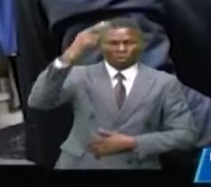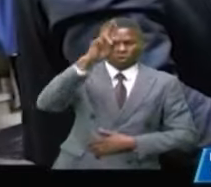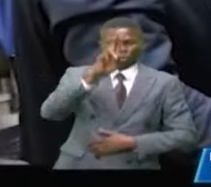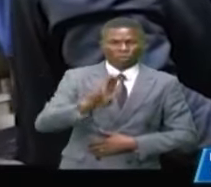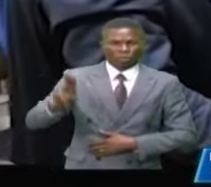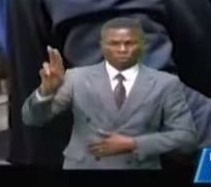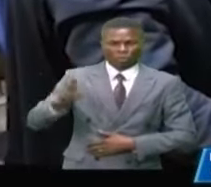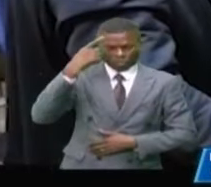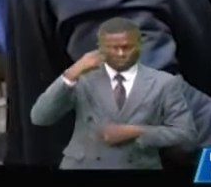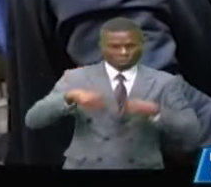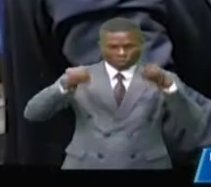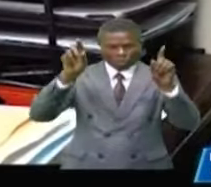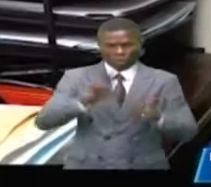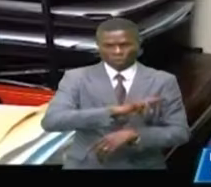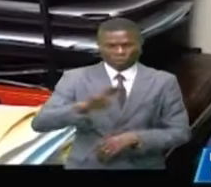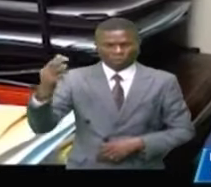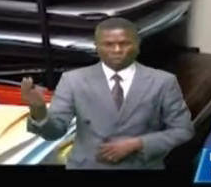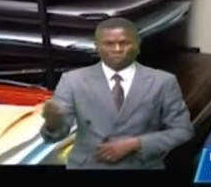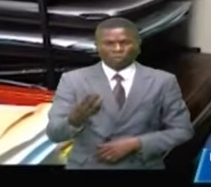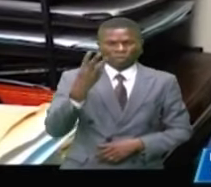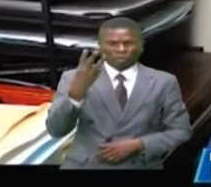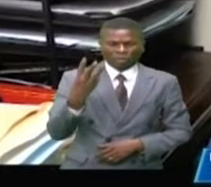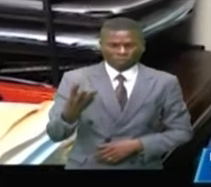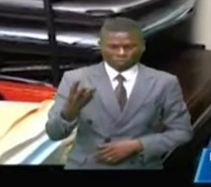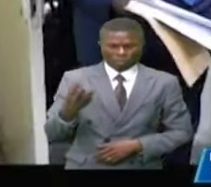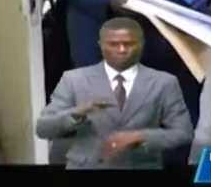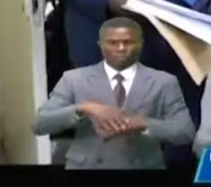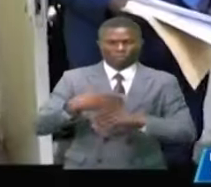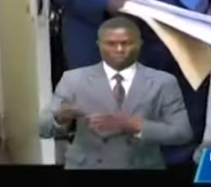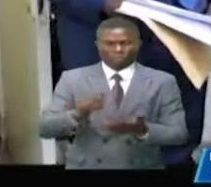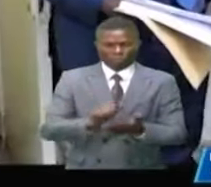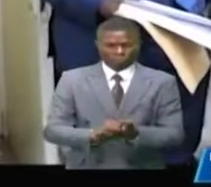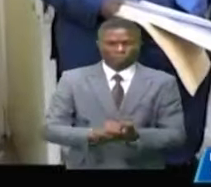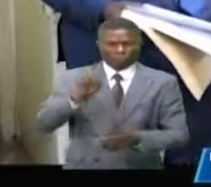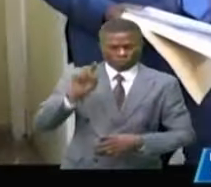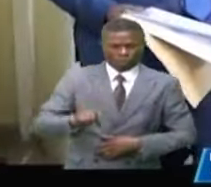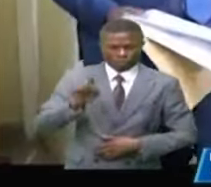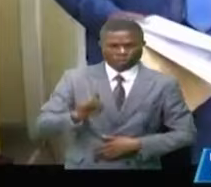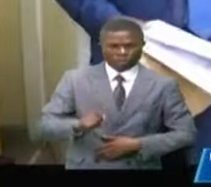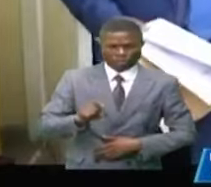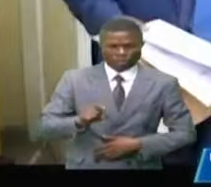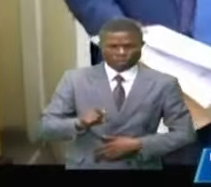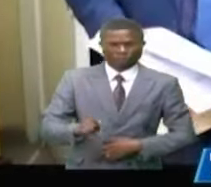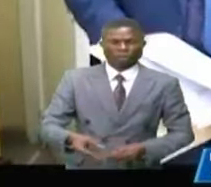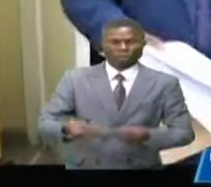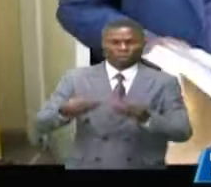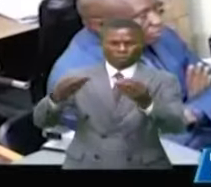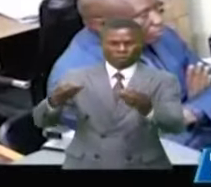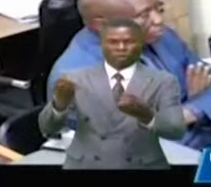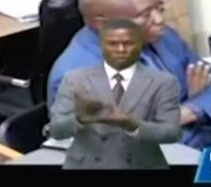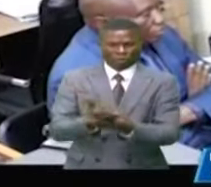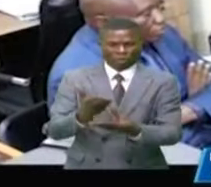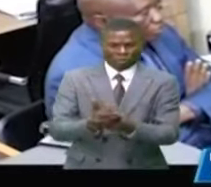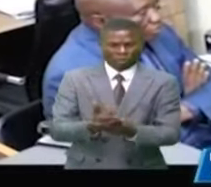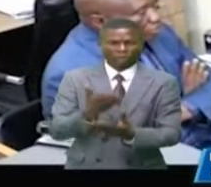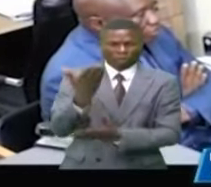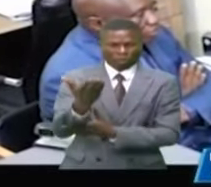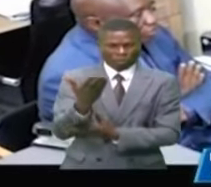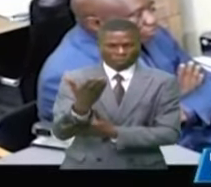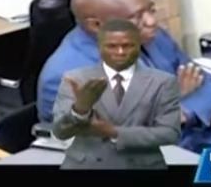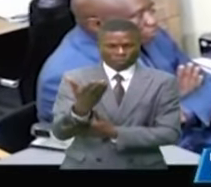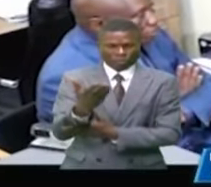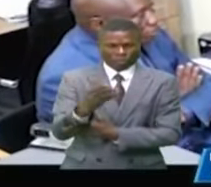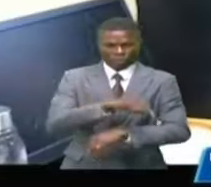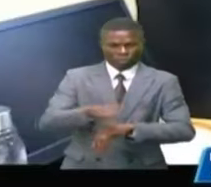pour l'exercice 2023, s'acquittant ainsi de l'obligation de transmission des documents exigés par